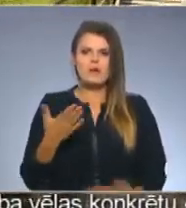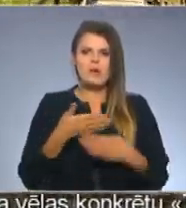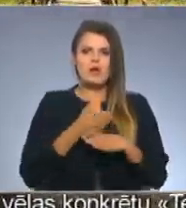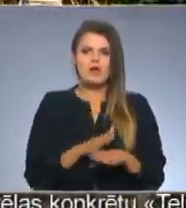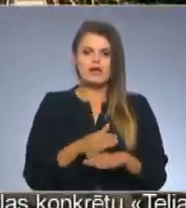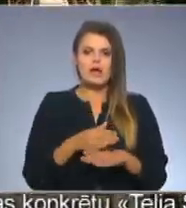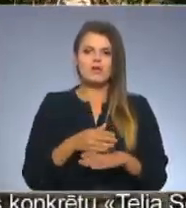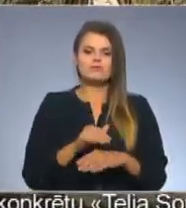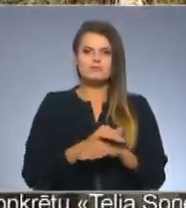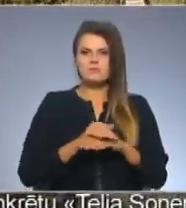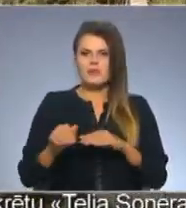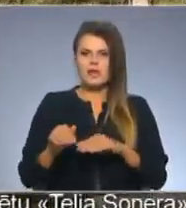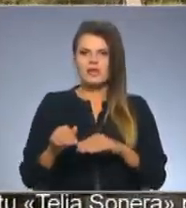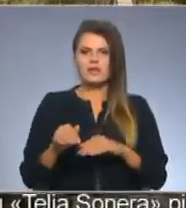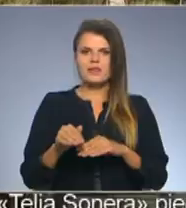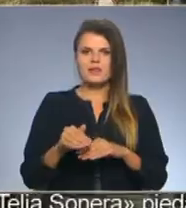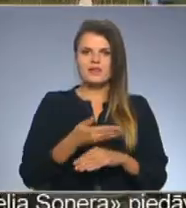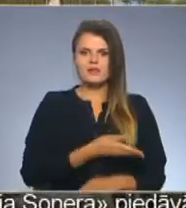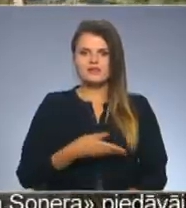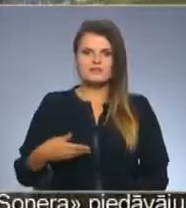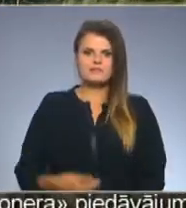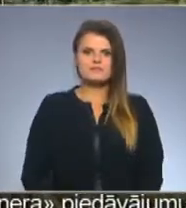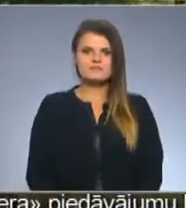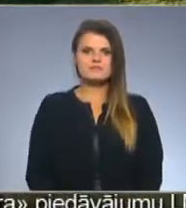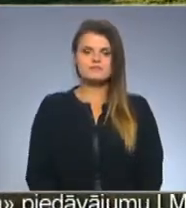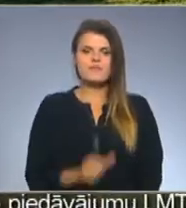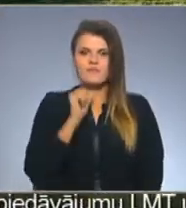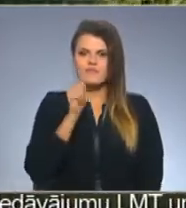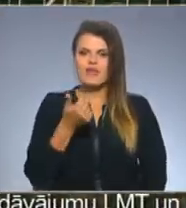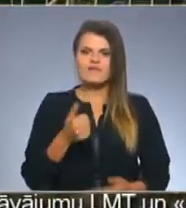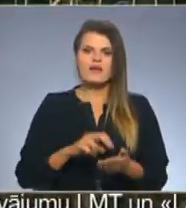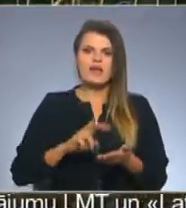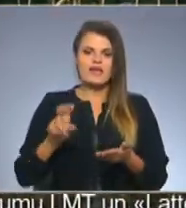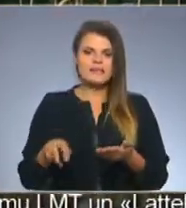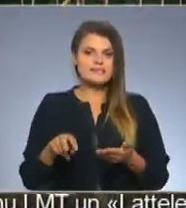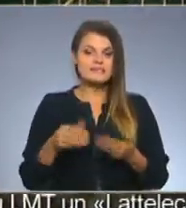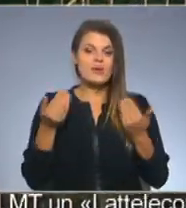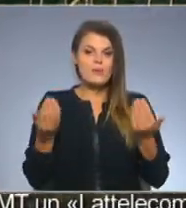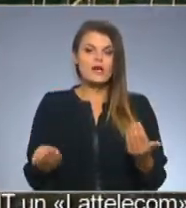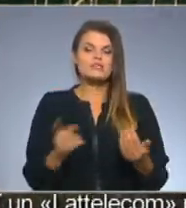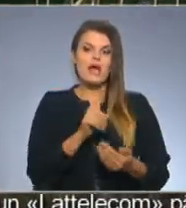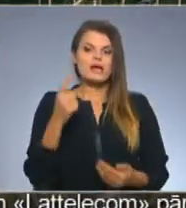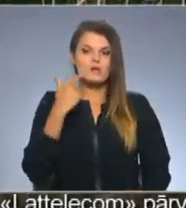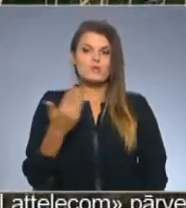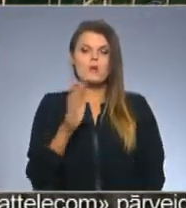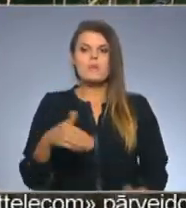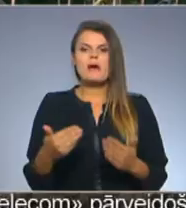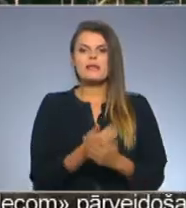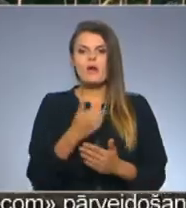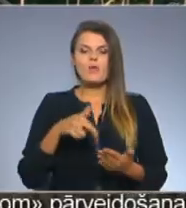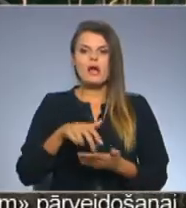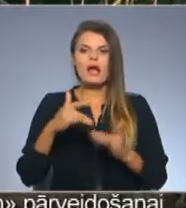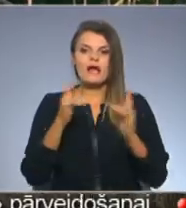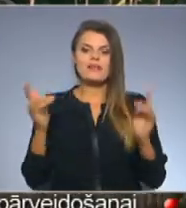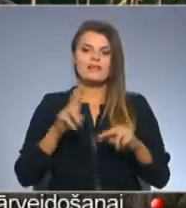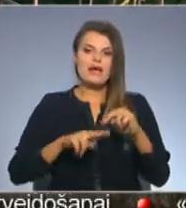ielūzusi, pilnīgi šī tik tāliņa nevarēja izlīt. Pašlaik gan tiek domāts par jaunu gājēju tiltu